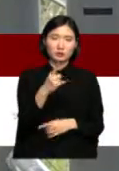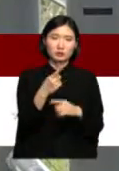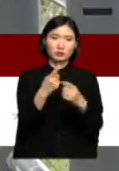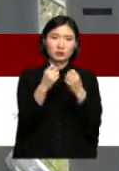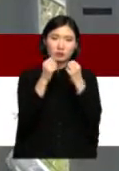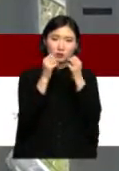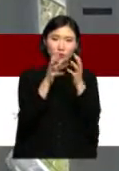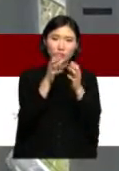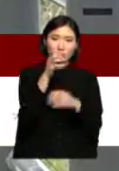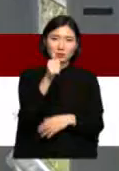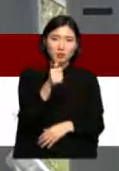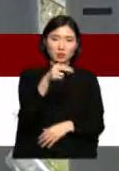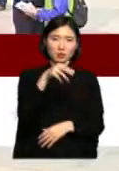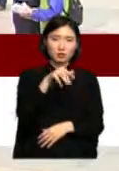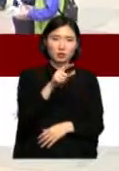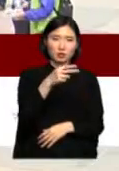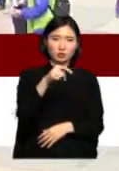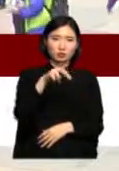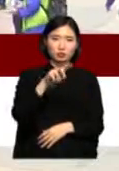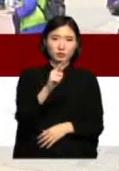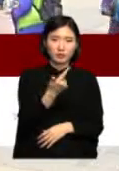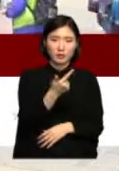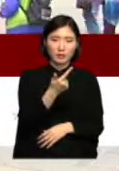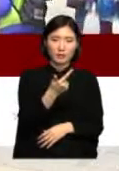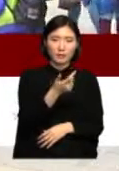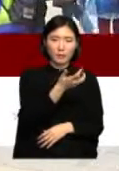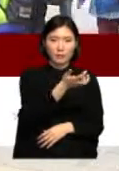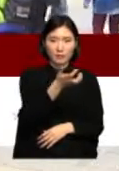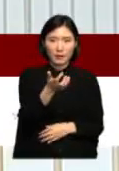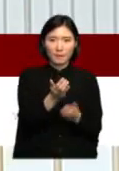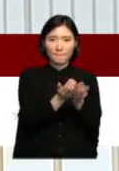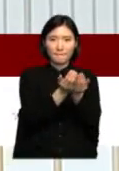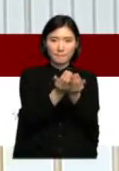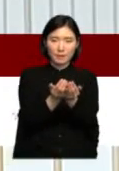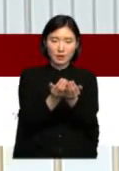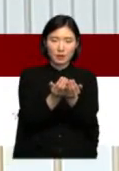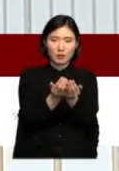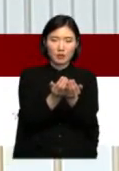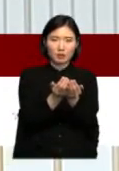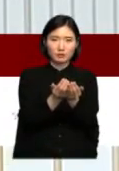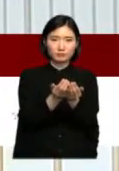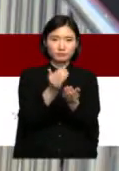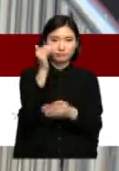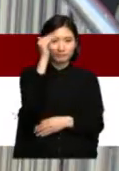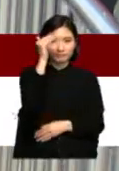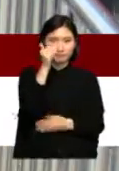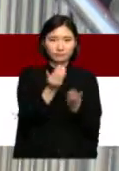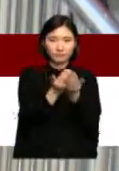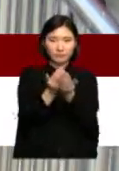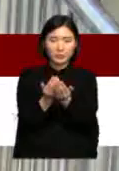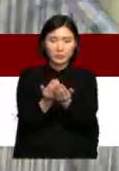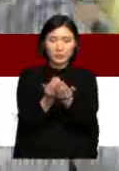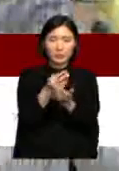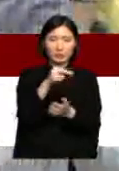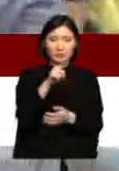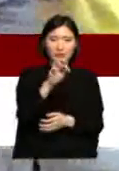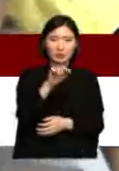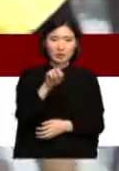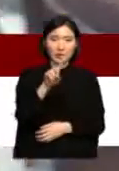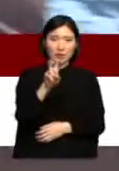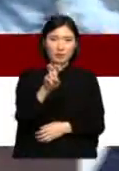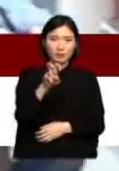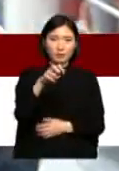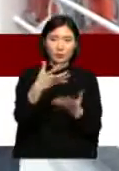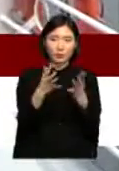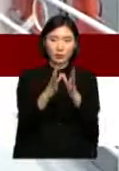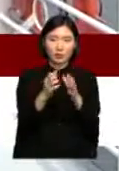절두산 순교성지 관람을 시작해 유람선을 타고 선유도를 돌아 상암동 에너지 드림센터 를 견학하는 코스